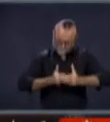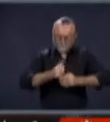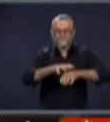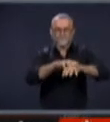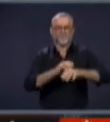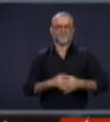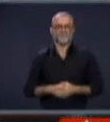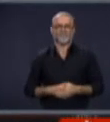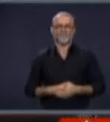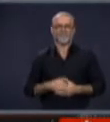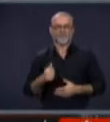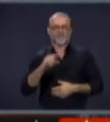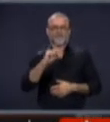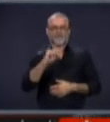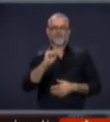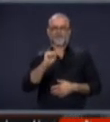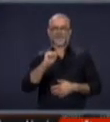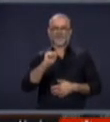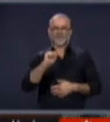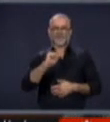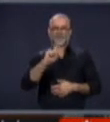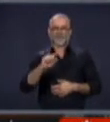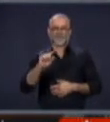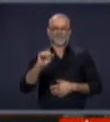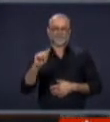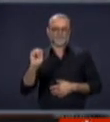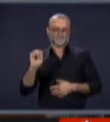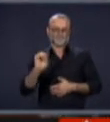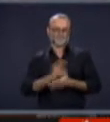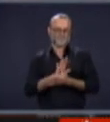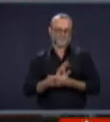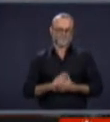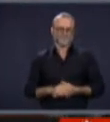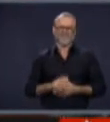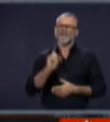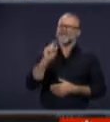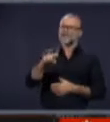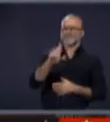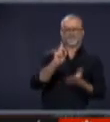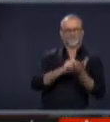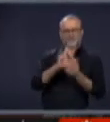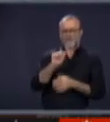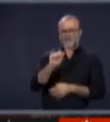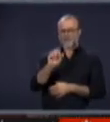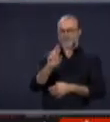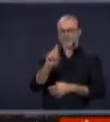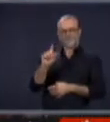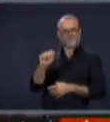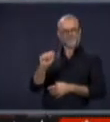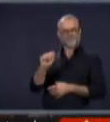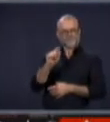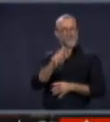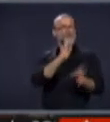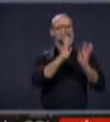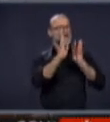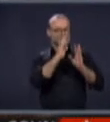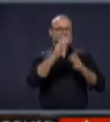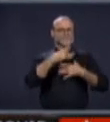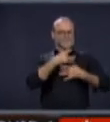Phil Autier de Gazette. Good day. Good day. Mr. Arruda, you mentioned something. Monsieur Arruda, vous avez mentionné quelque chose